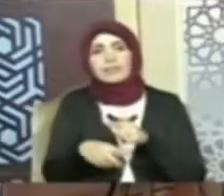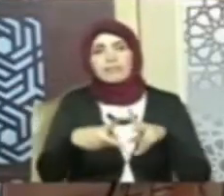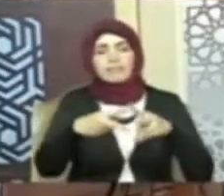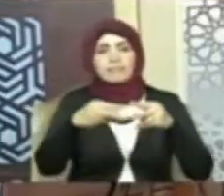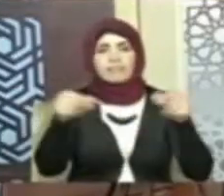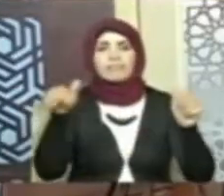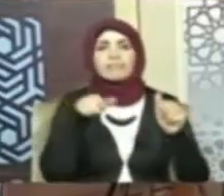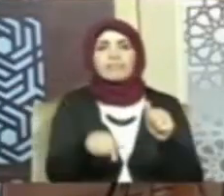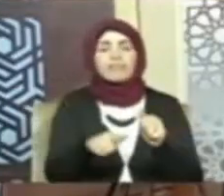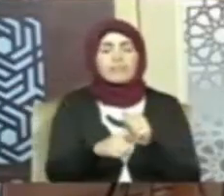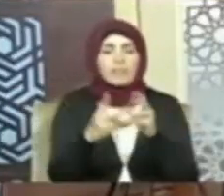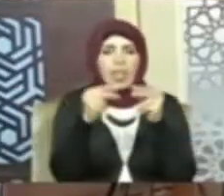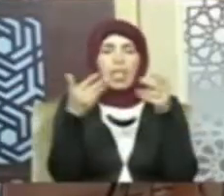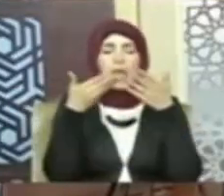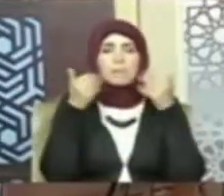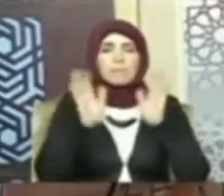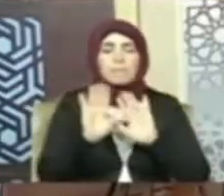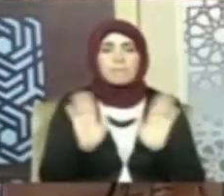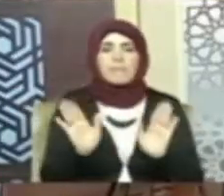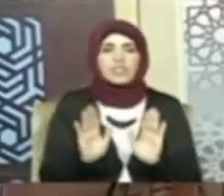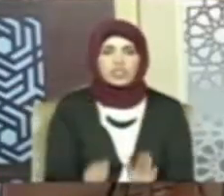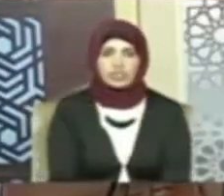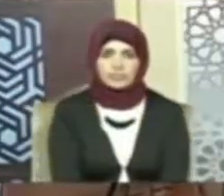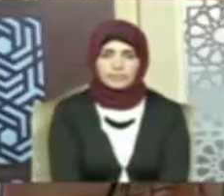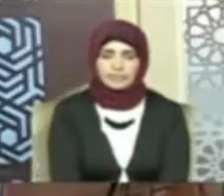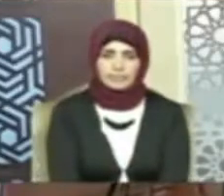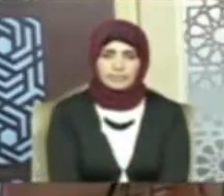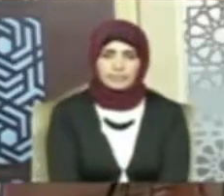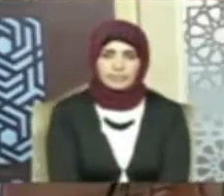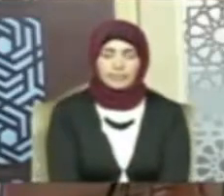فجعلناها حصيدا كأن لم تغن بالأمس.